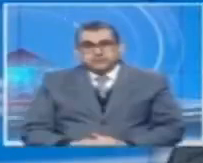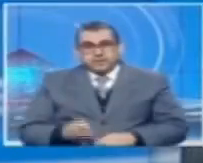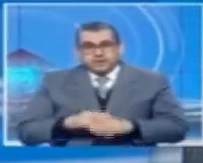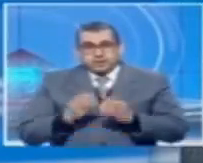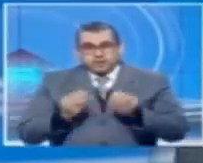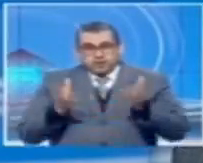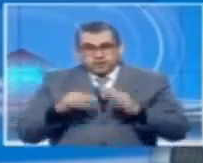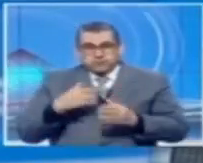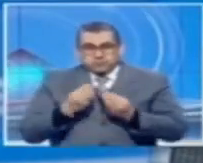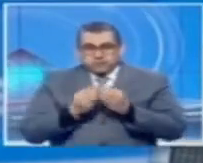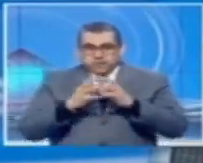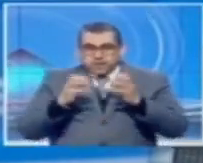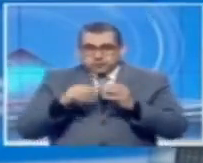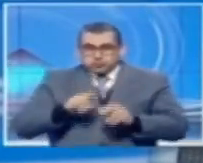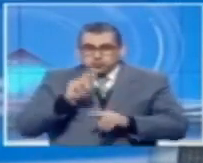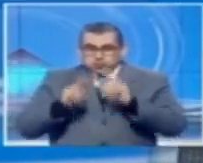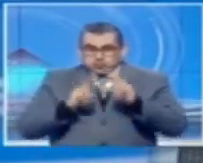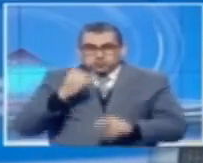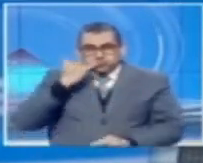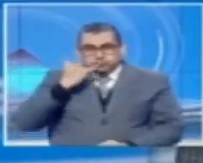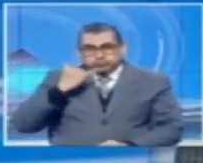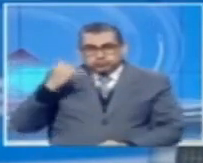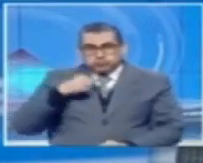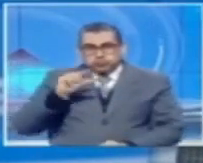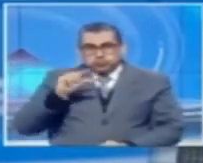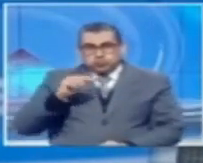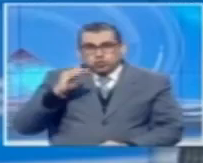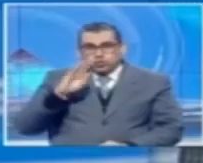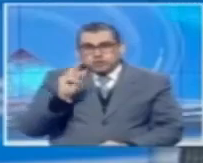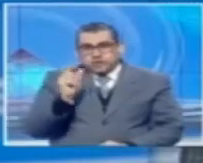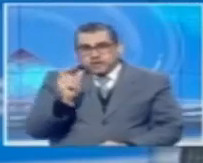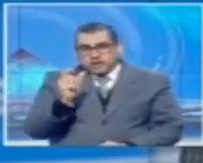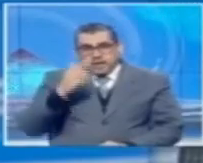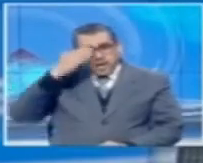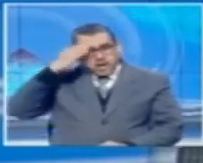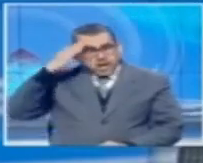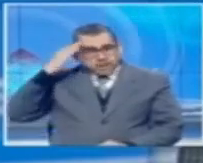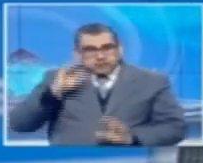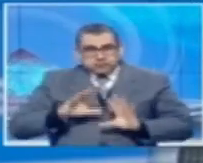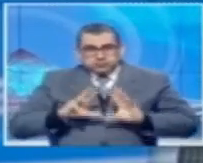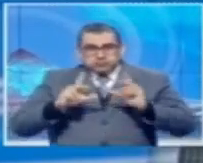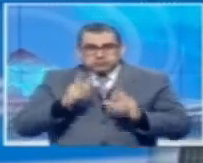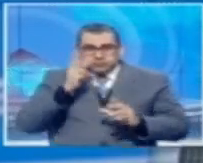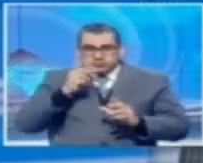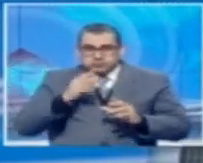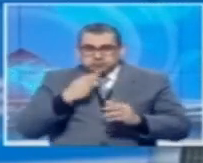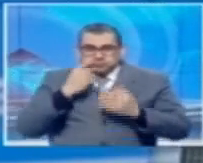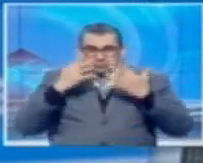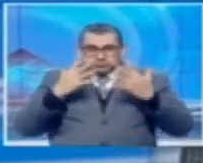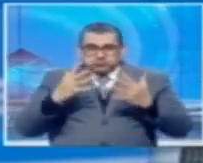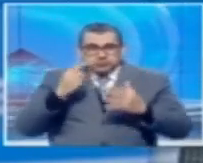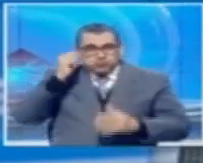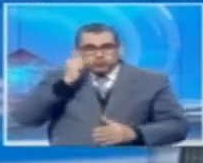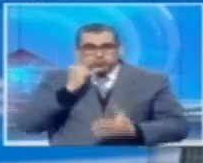وللمزيد من التحليل والمتابعة ينضم إلينا عبر الهاتف الدكتور الحسين حسان، خبير التطوير الحضاري